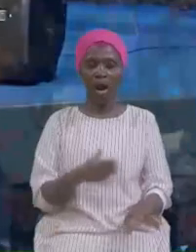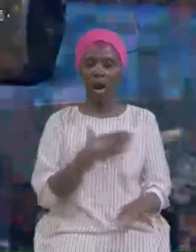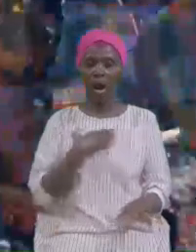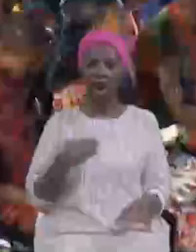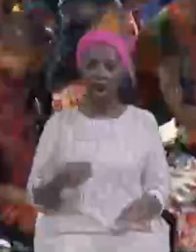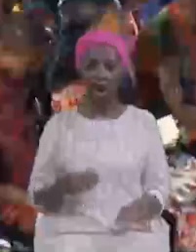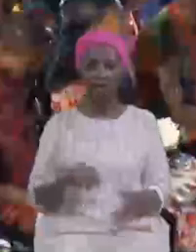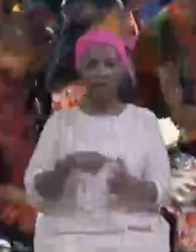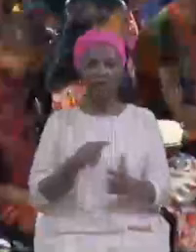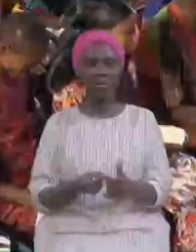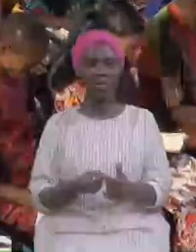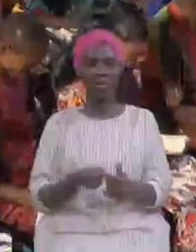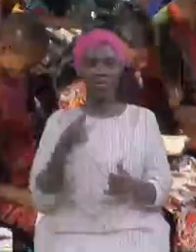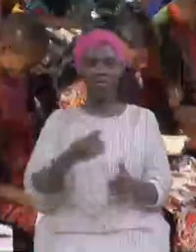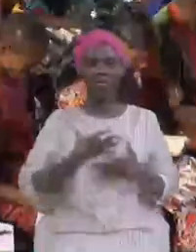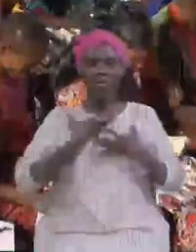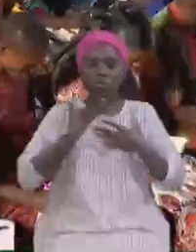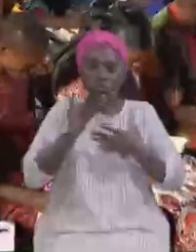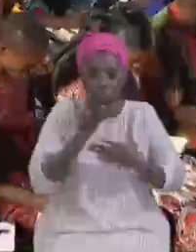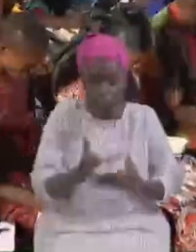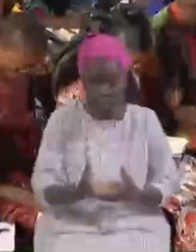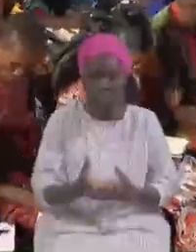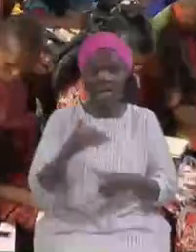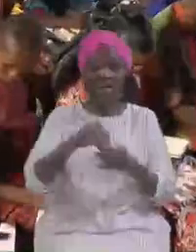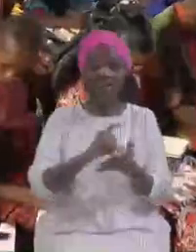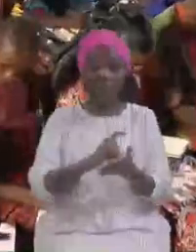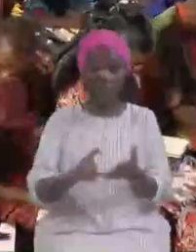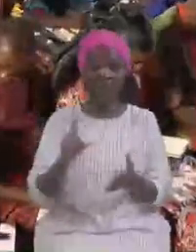en écumant. Verset 21.